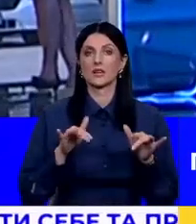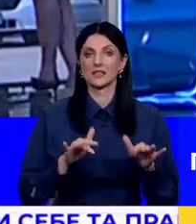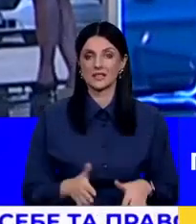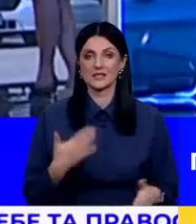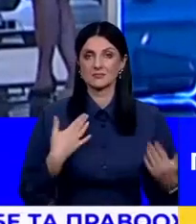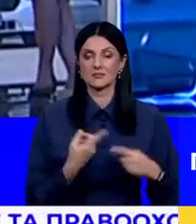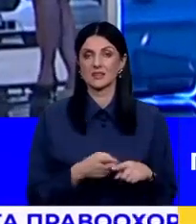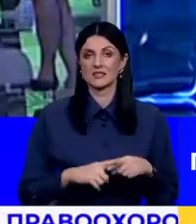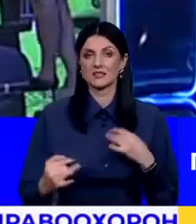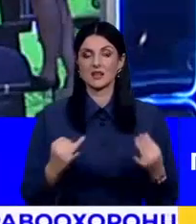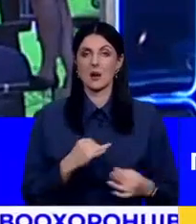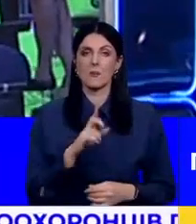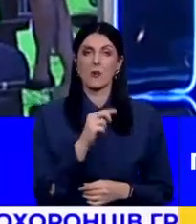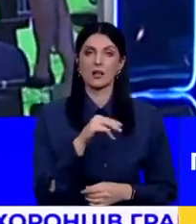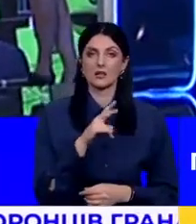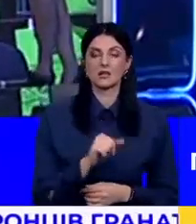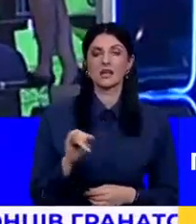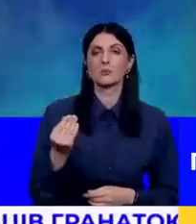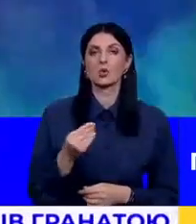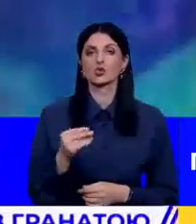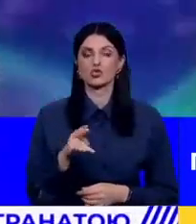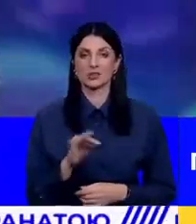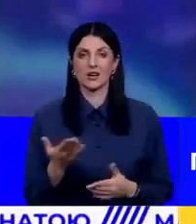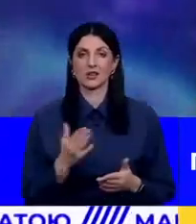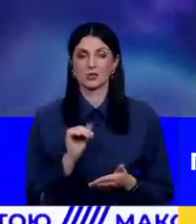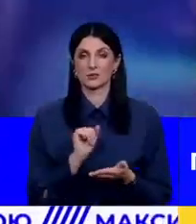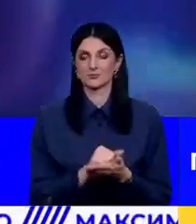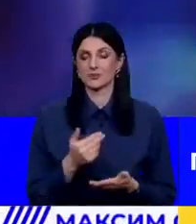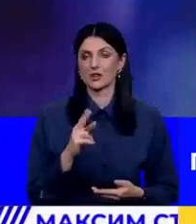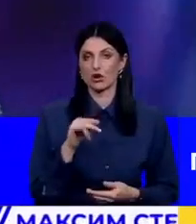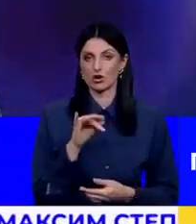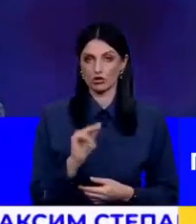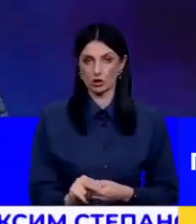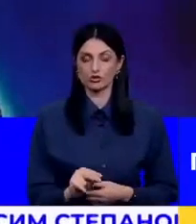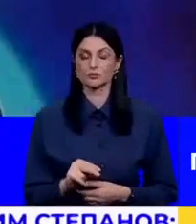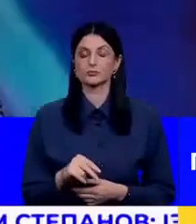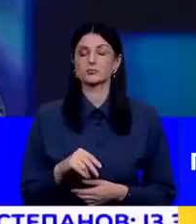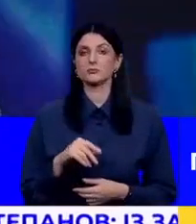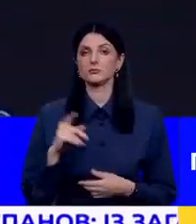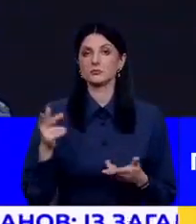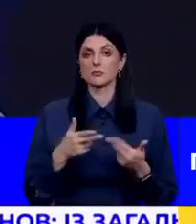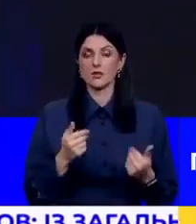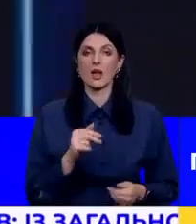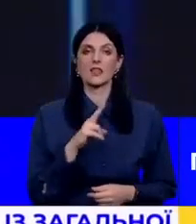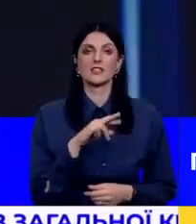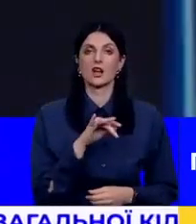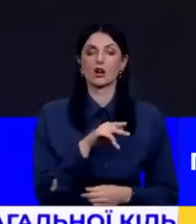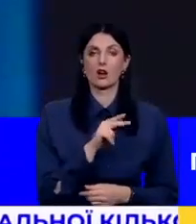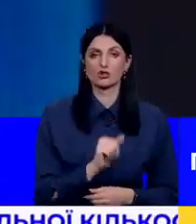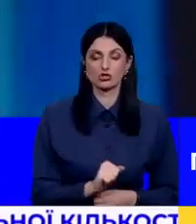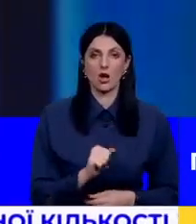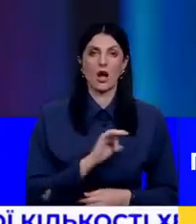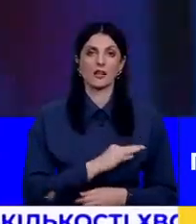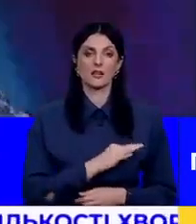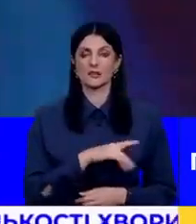этих разговоров Байдена и Порошенко, да, которые опубликовал Деркач. Министерство юстиции Соединенных Штатов признает Деркача агентом